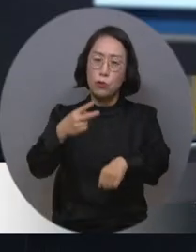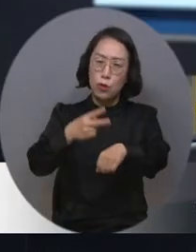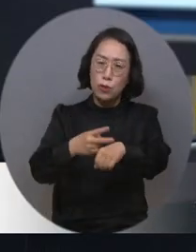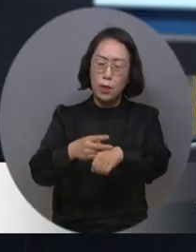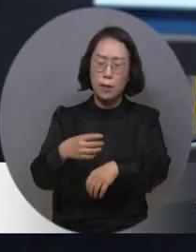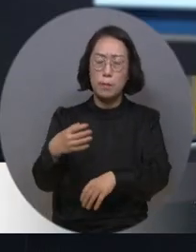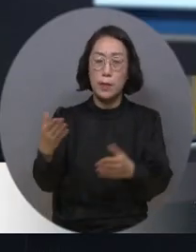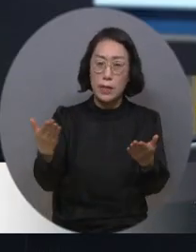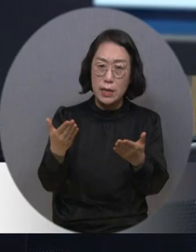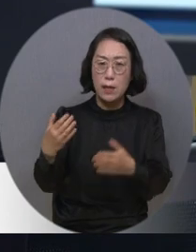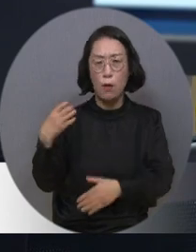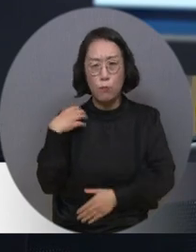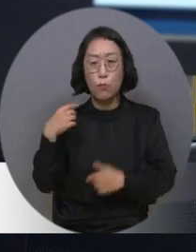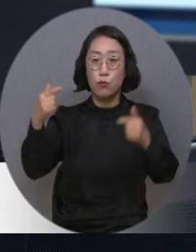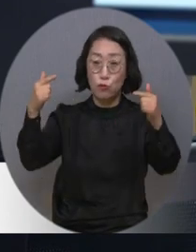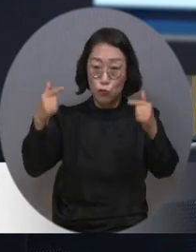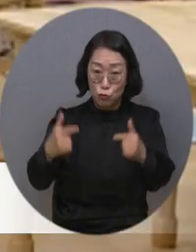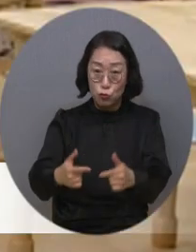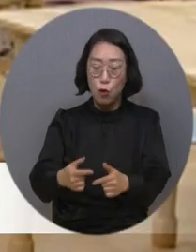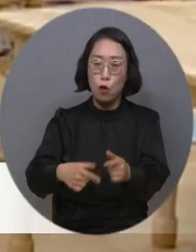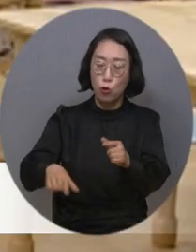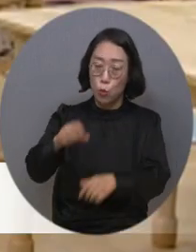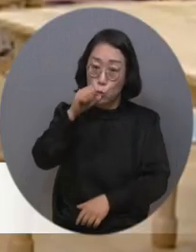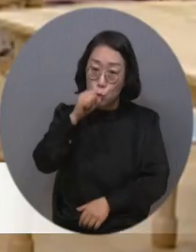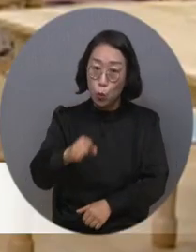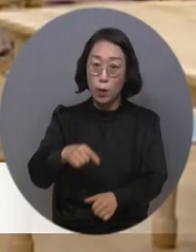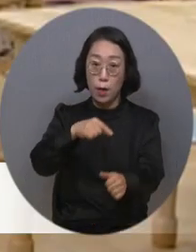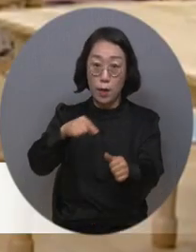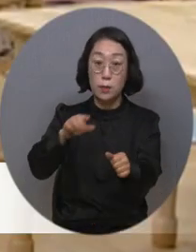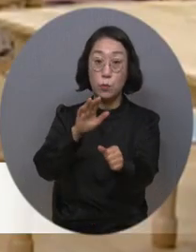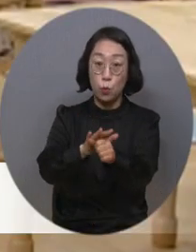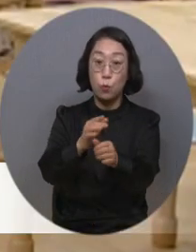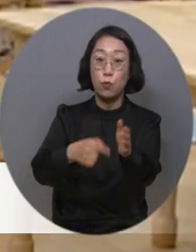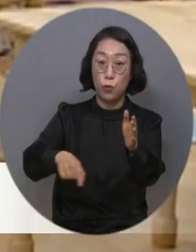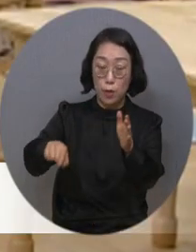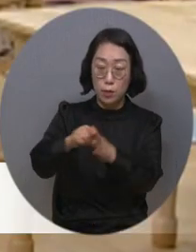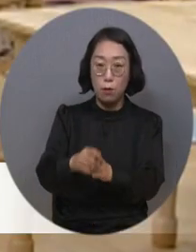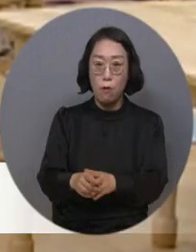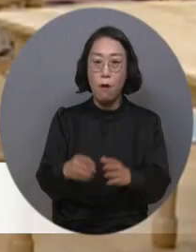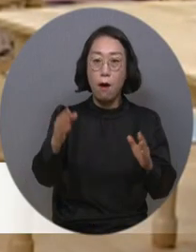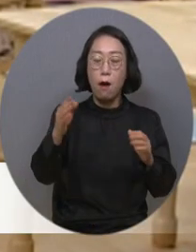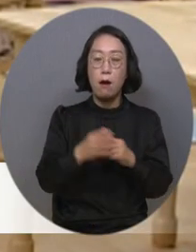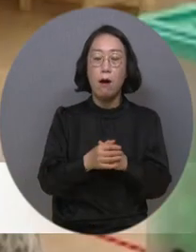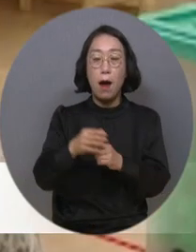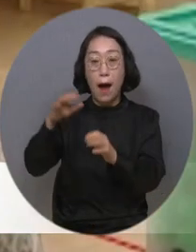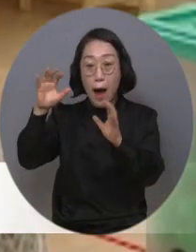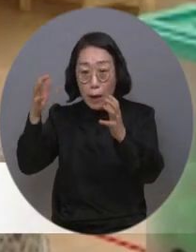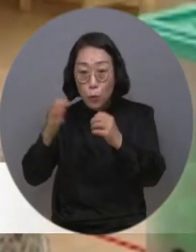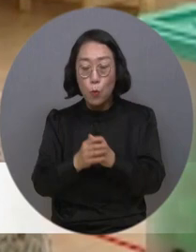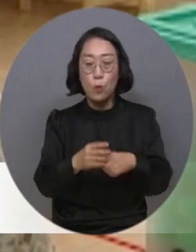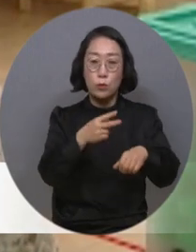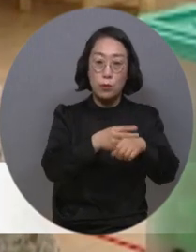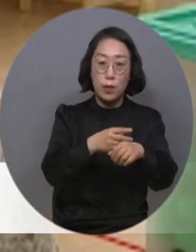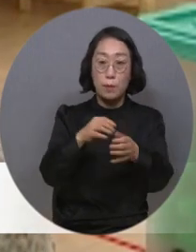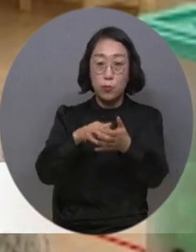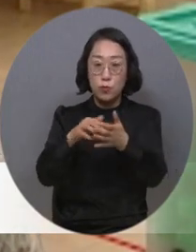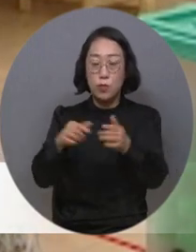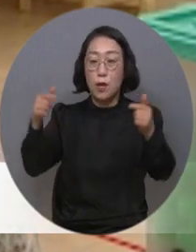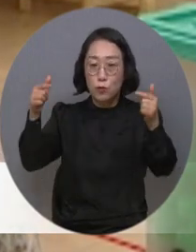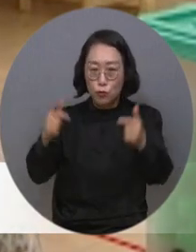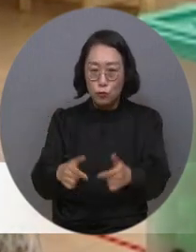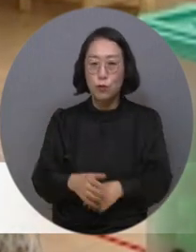부담을 줄이고 보육의 품질은 높이는 교사대 아동비율 축소사업을 새학기부터 400개 어린이집으로